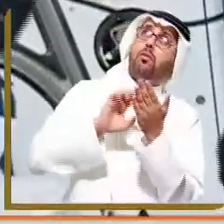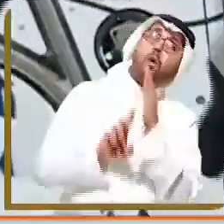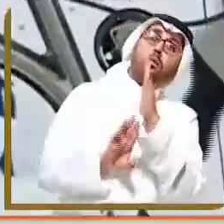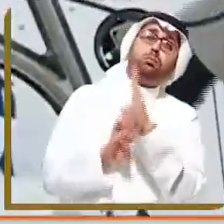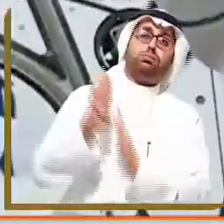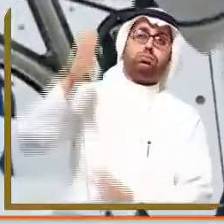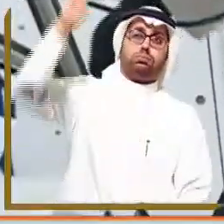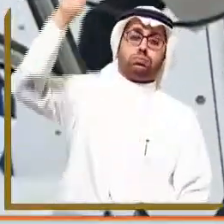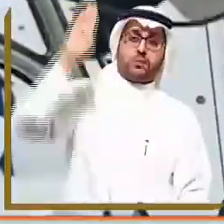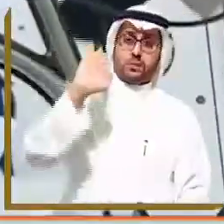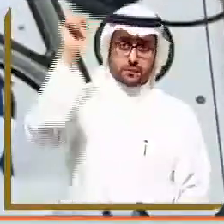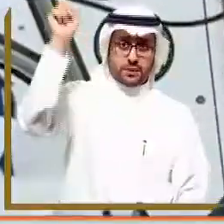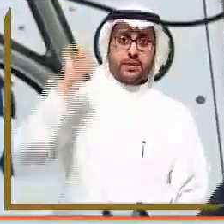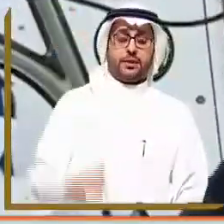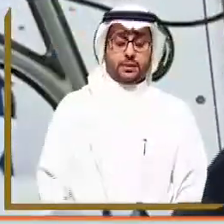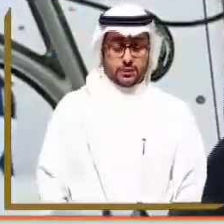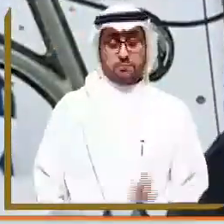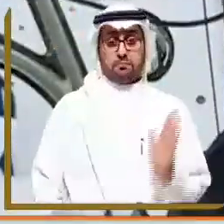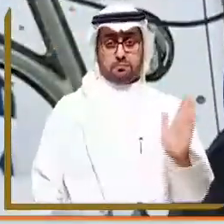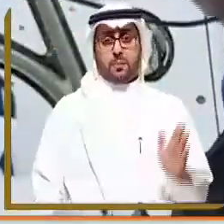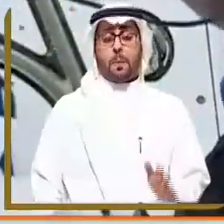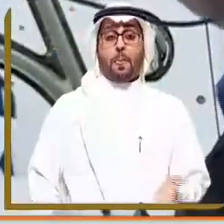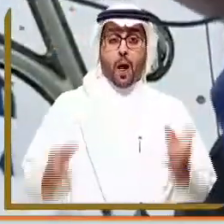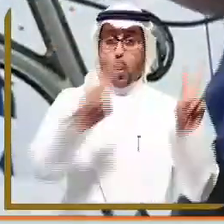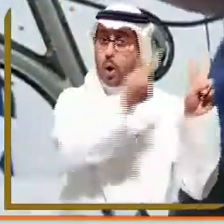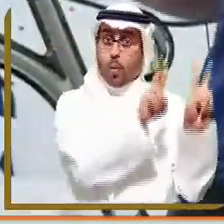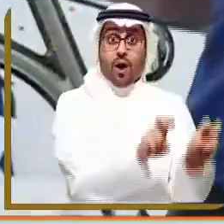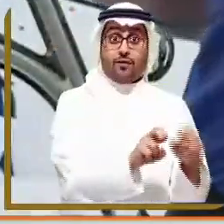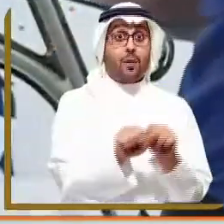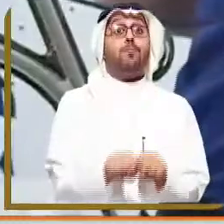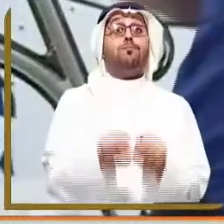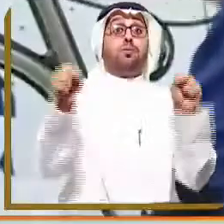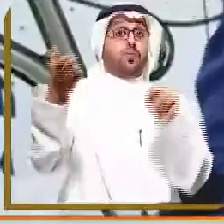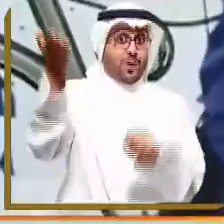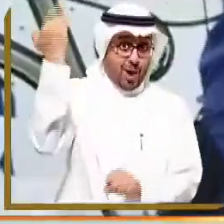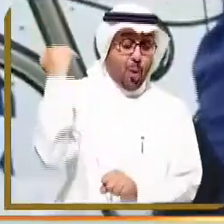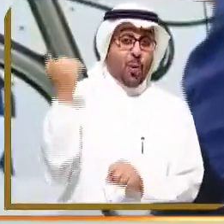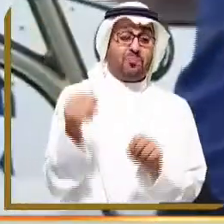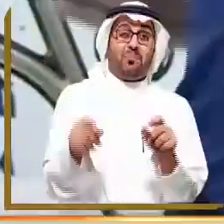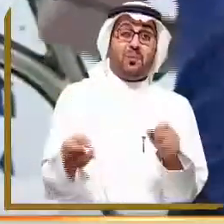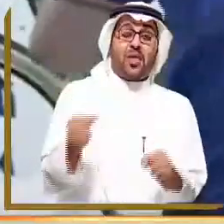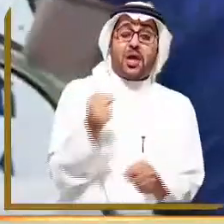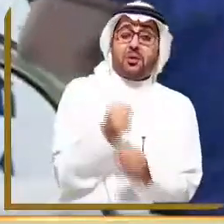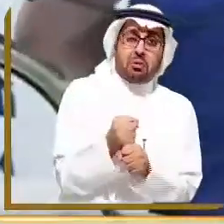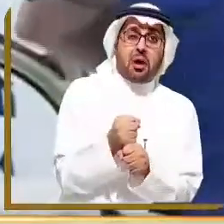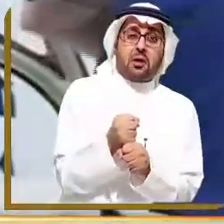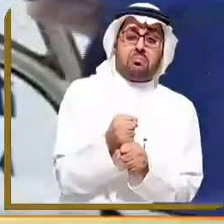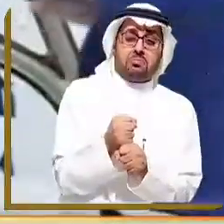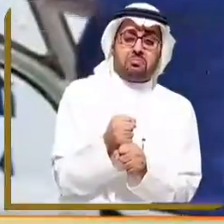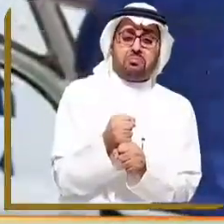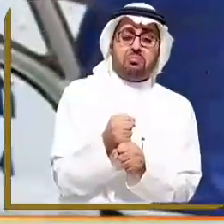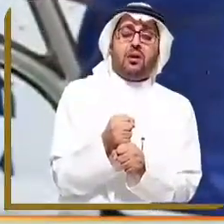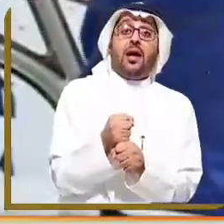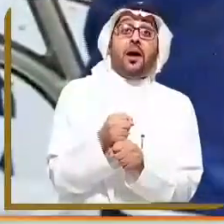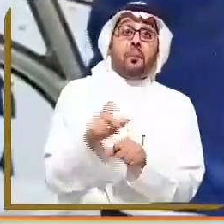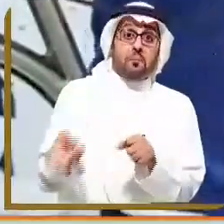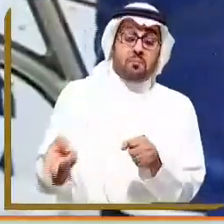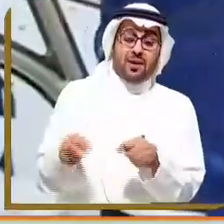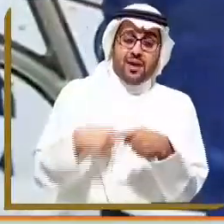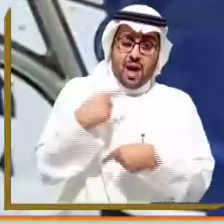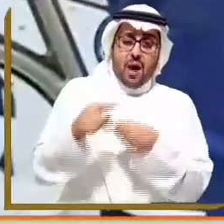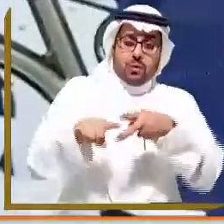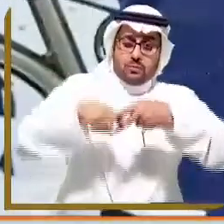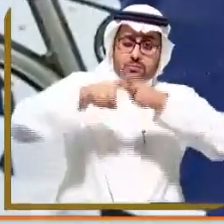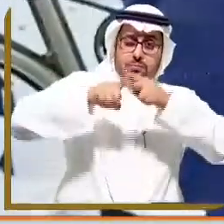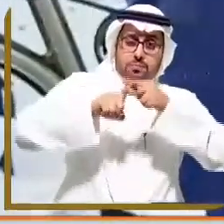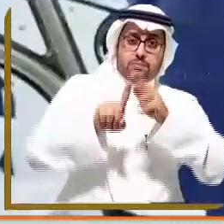متن الكبسولة من طراز كرو دراجون منذ استئناف رحلات الفضاء المأهولة من الأراضي الأمريكية العام الماضي، بعد توقف دام 9 سنوات